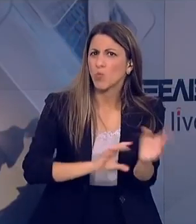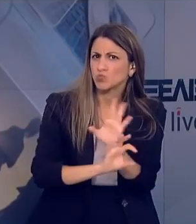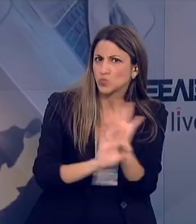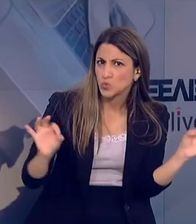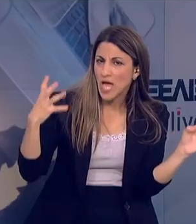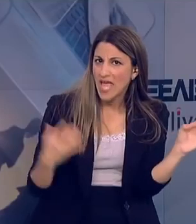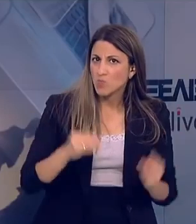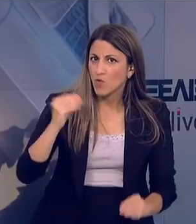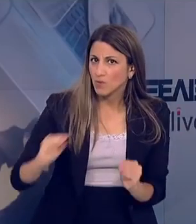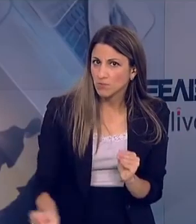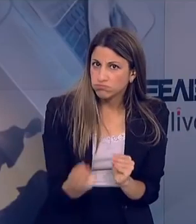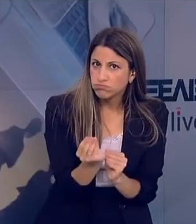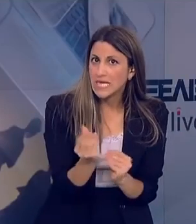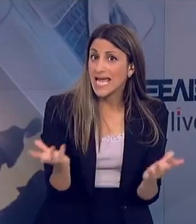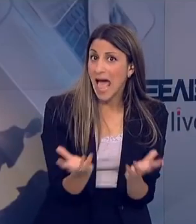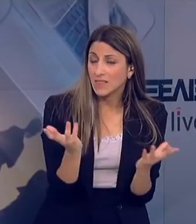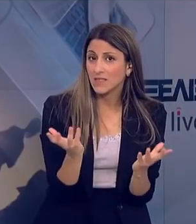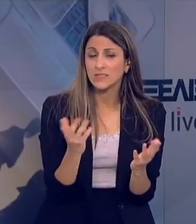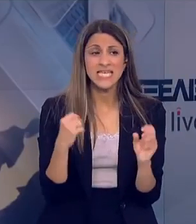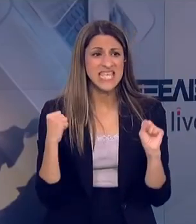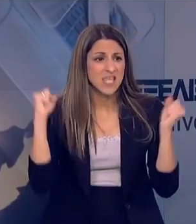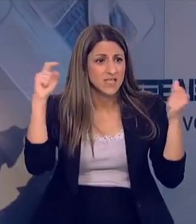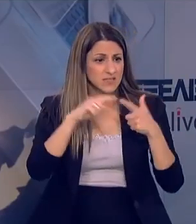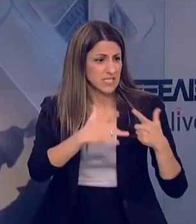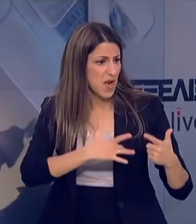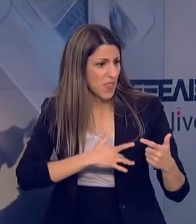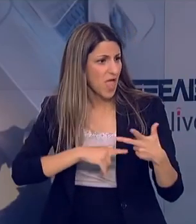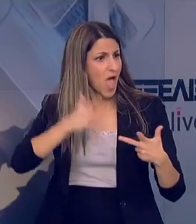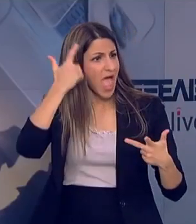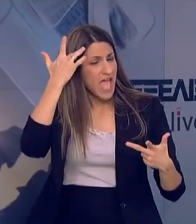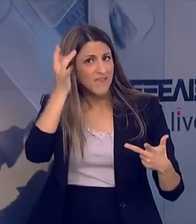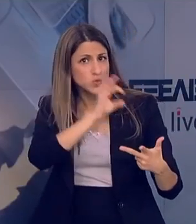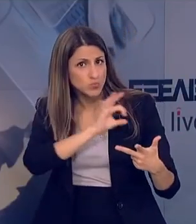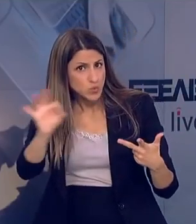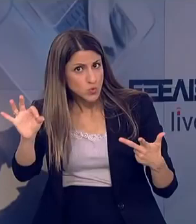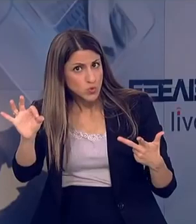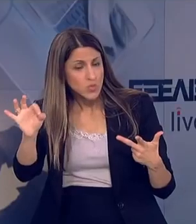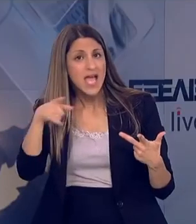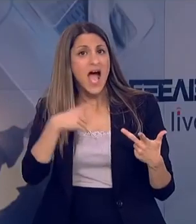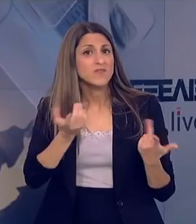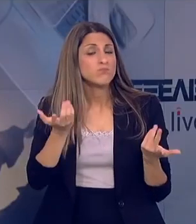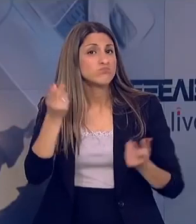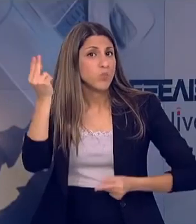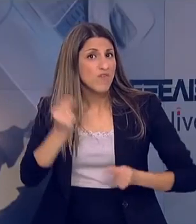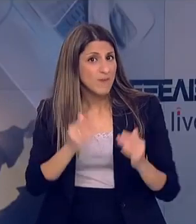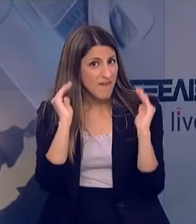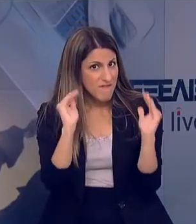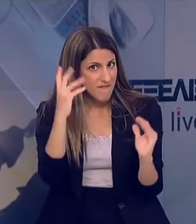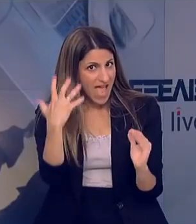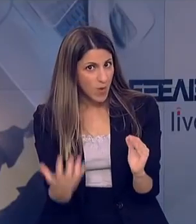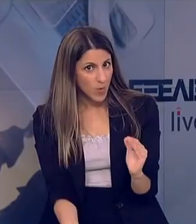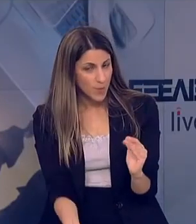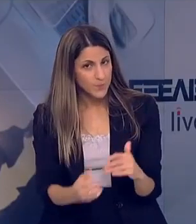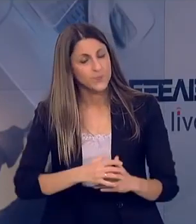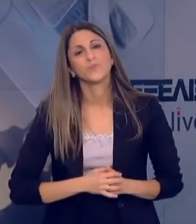έχει αφήσει κάποιες βλάβες στον οργανισμό τους? Και αν ναι, ποιες είναι αυτές? Διορθώνονται ή είναι μόνιμες? Συγγνώμη,